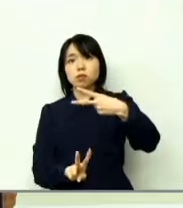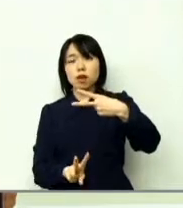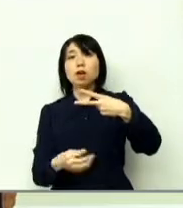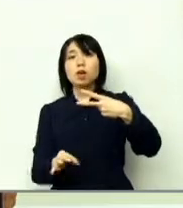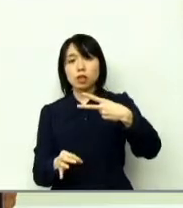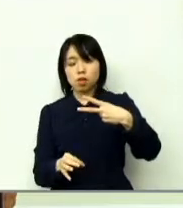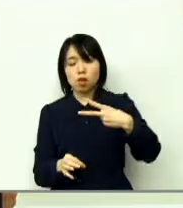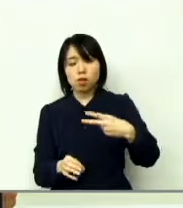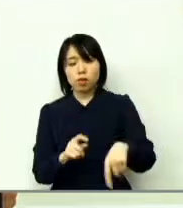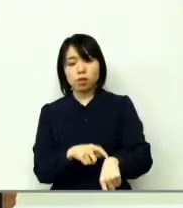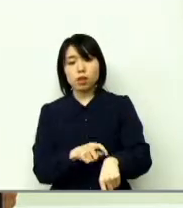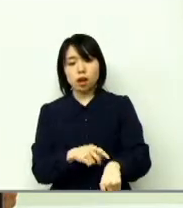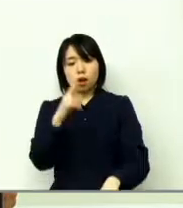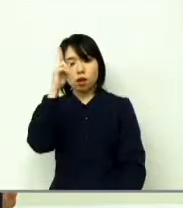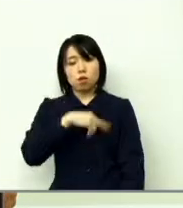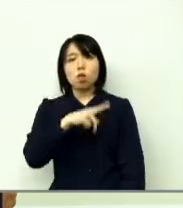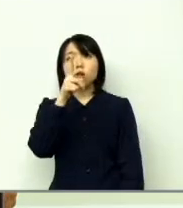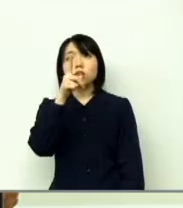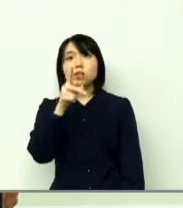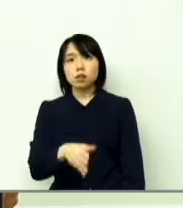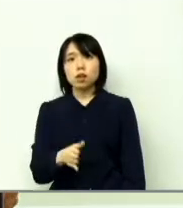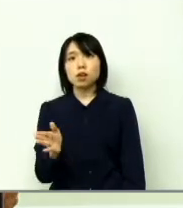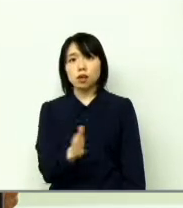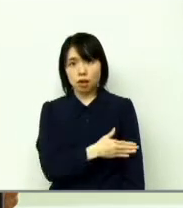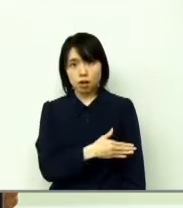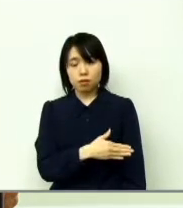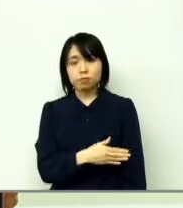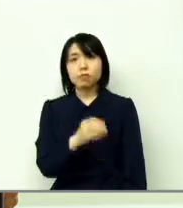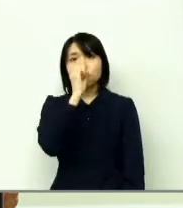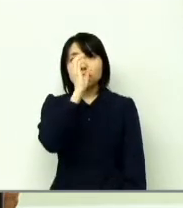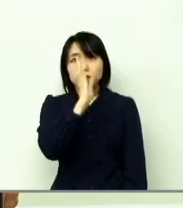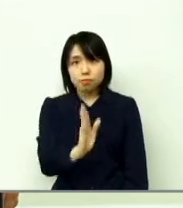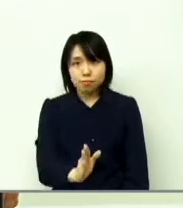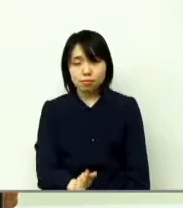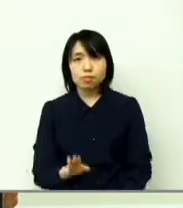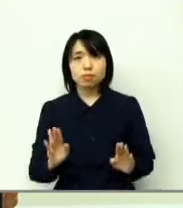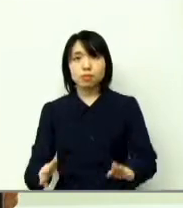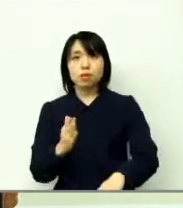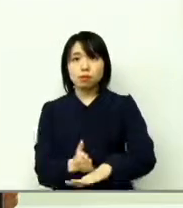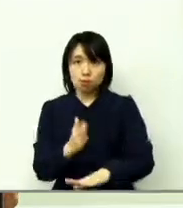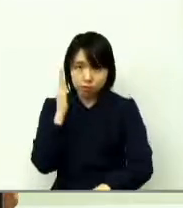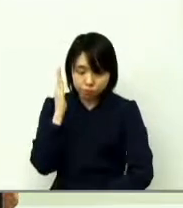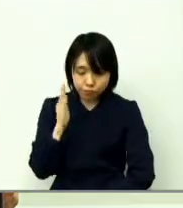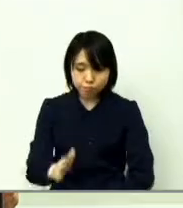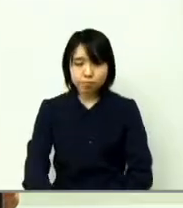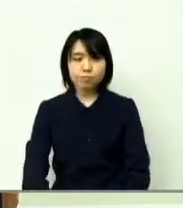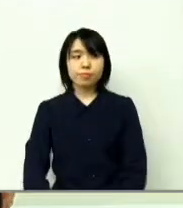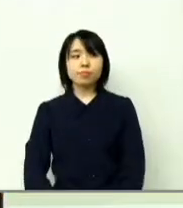1時半からを予定しておりますのでよろしくお願いいたします。本日はありがとうございました。